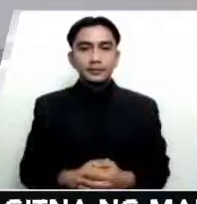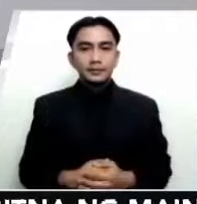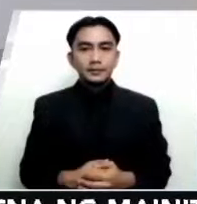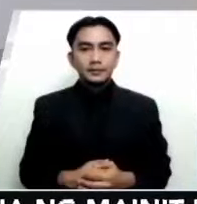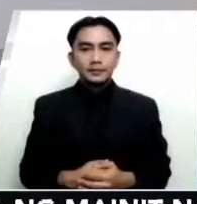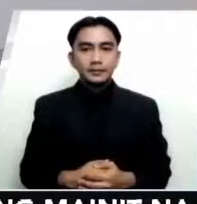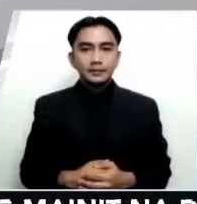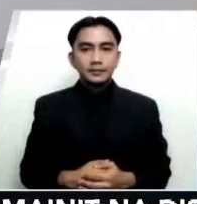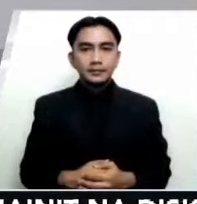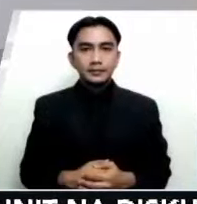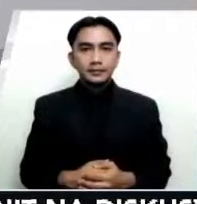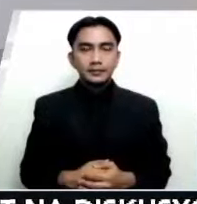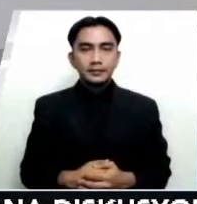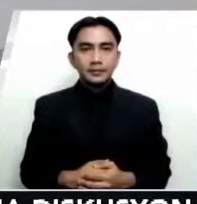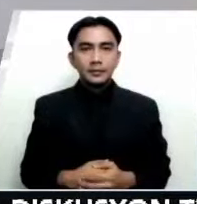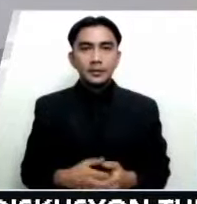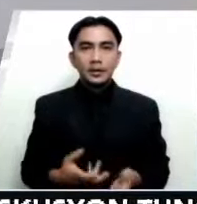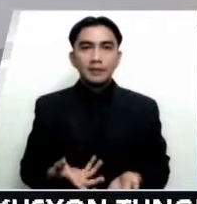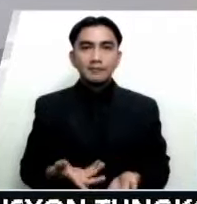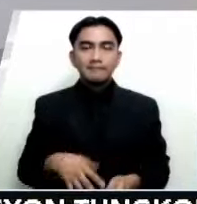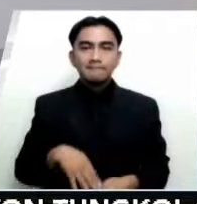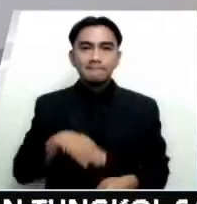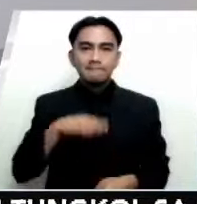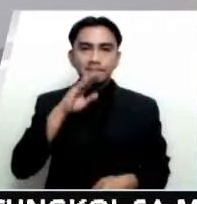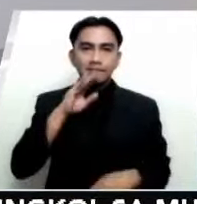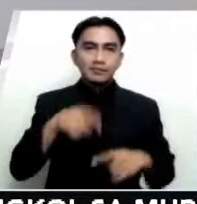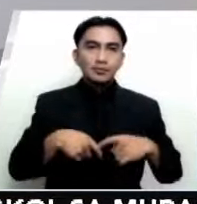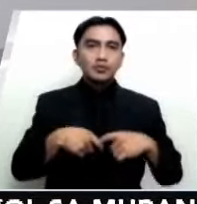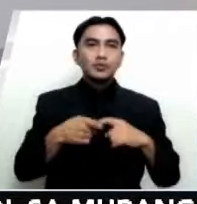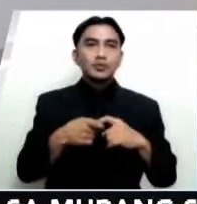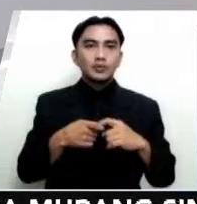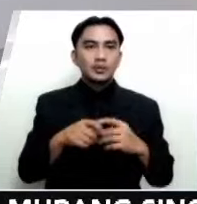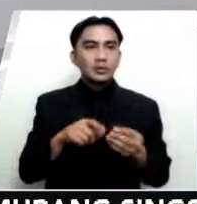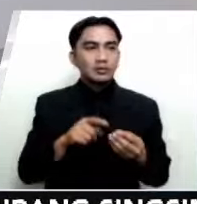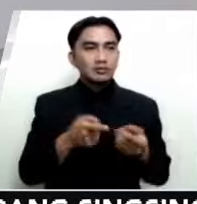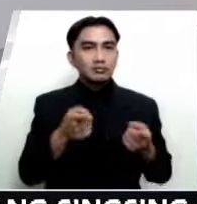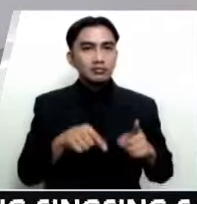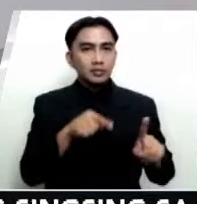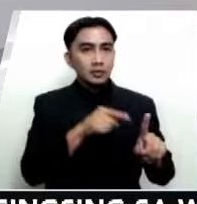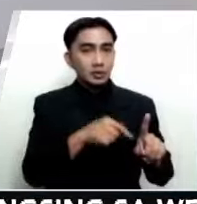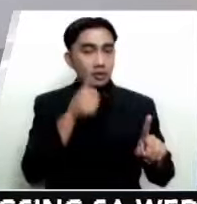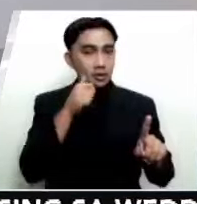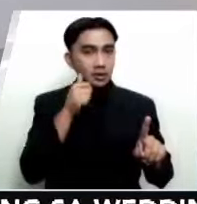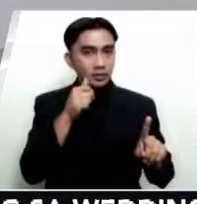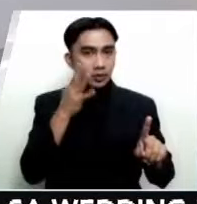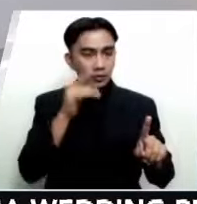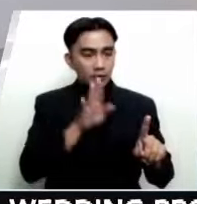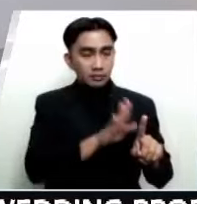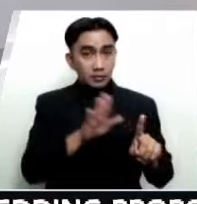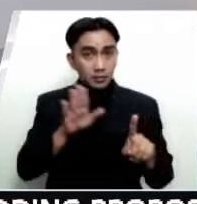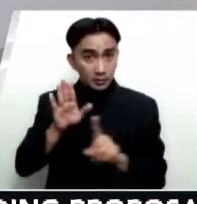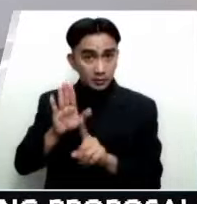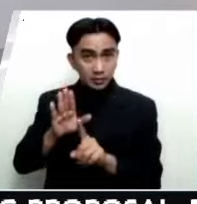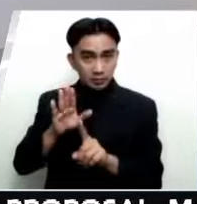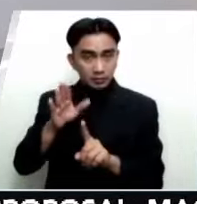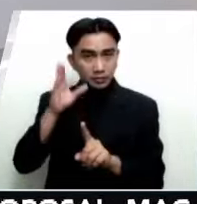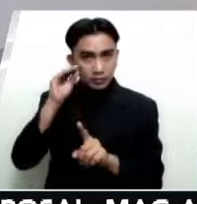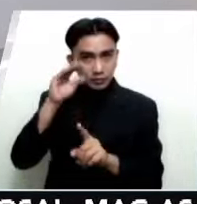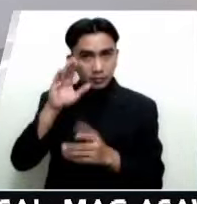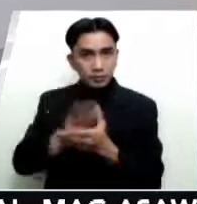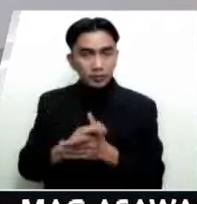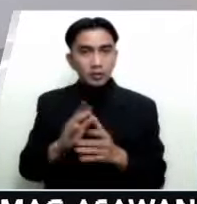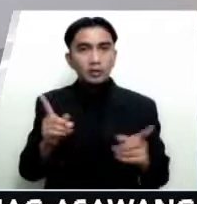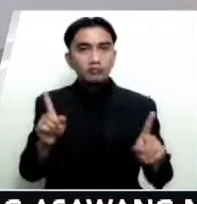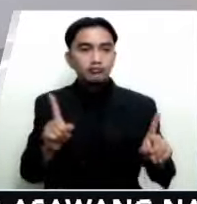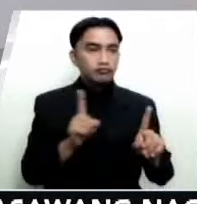Naun siya mi ang biyahe pa Qatar ng isang OFW matapos puniti ng mister ang kanyang pasaporte at boarding pass sa mismong araw